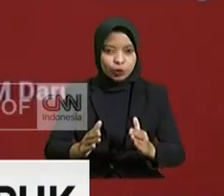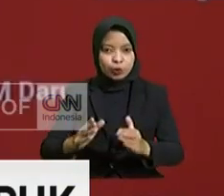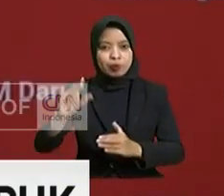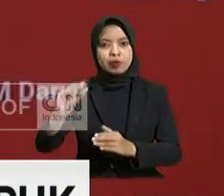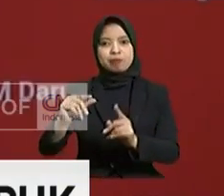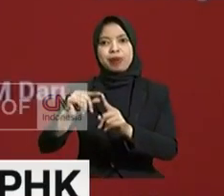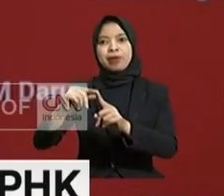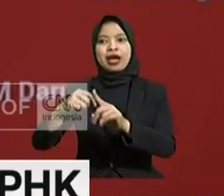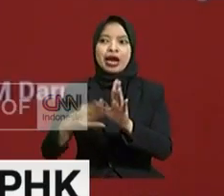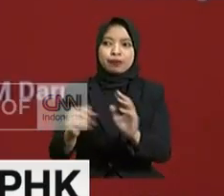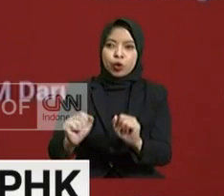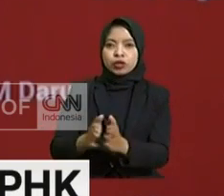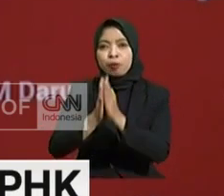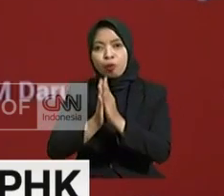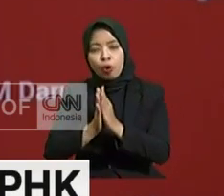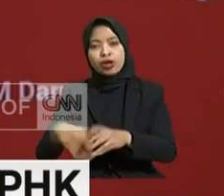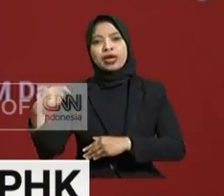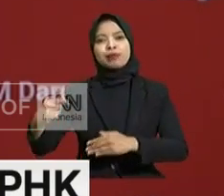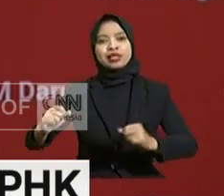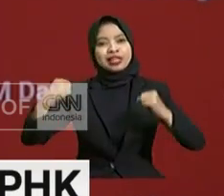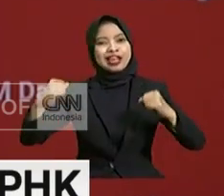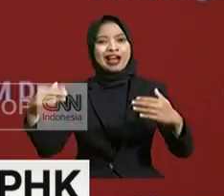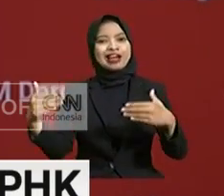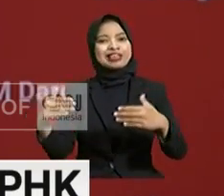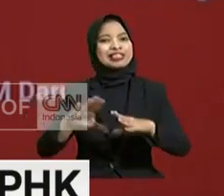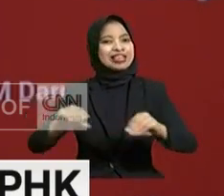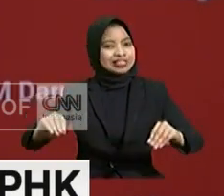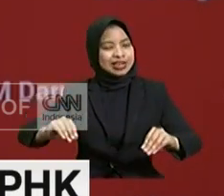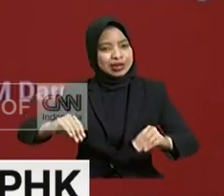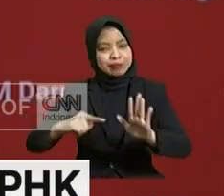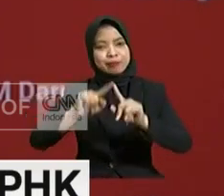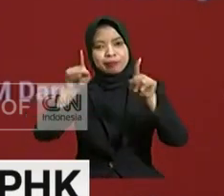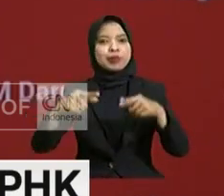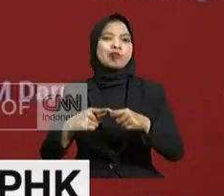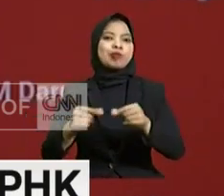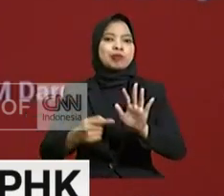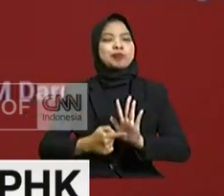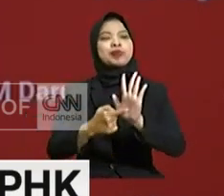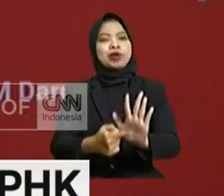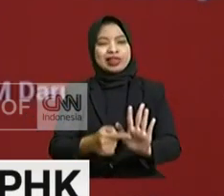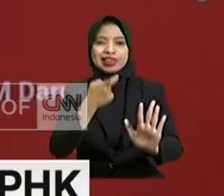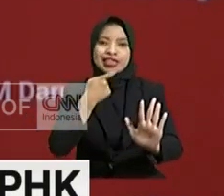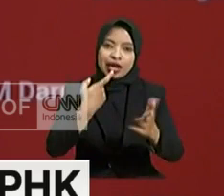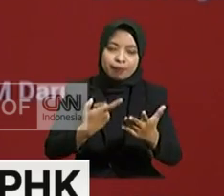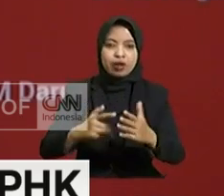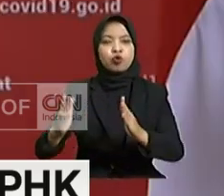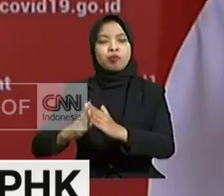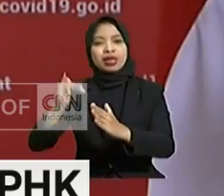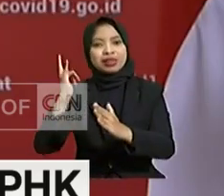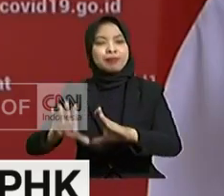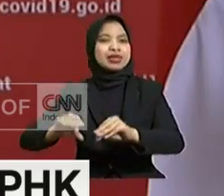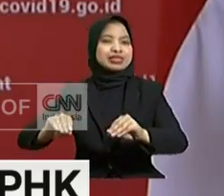telah meminta menteri Ketenagakerjaan untuk menerbitkan aturan mengenai penafsiran kerja dari rumah